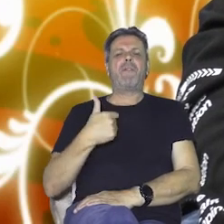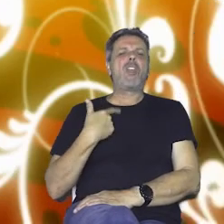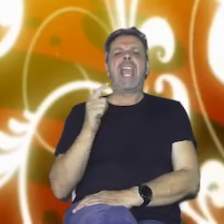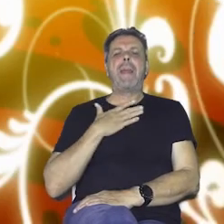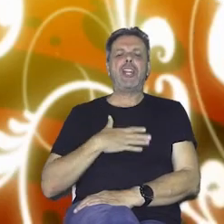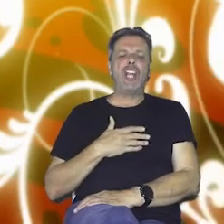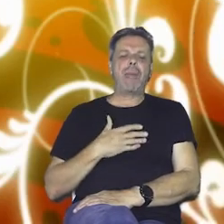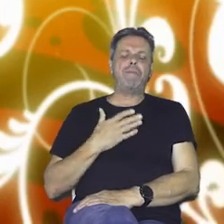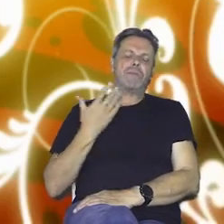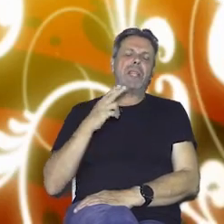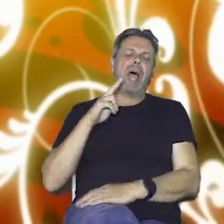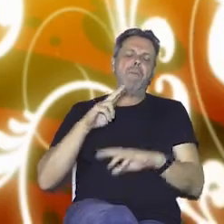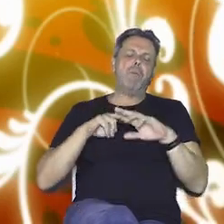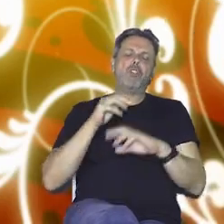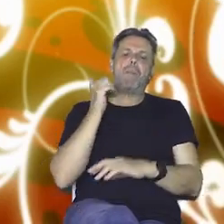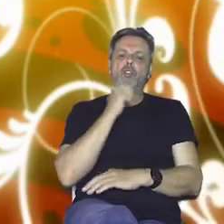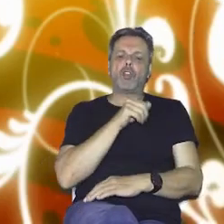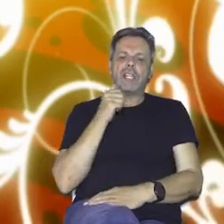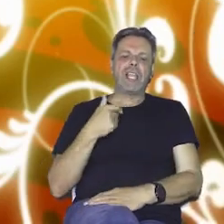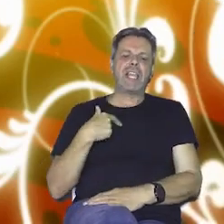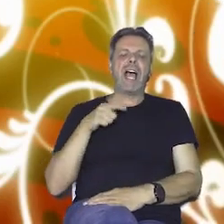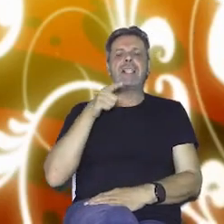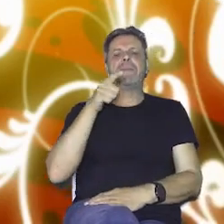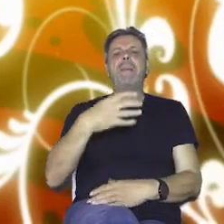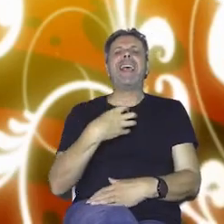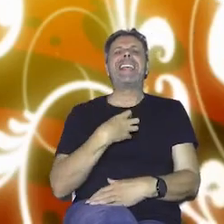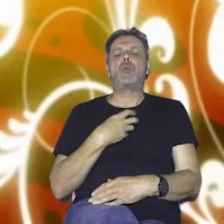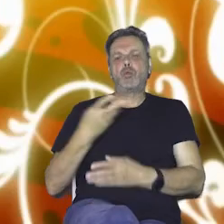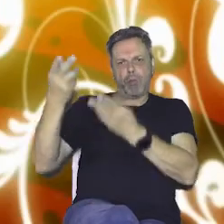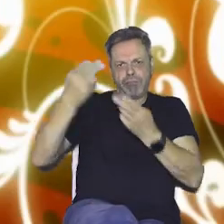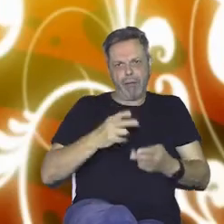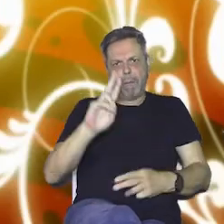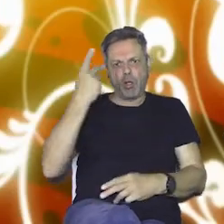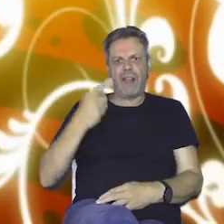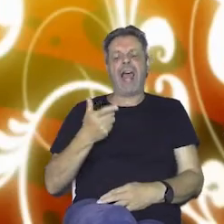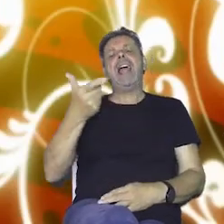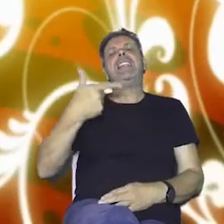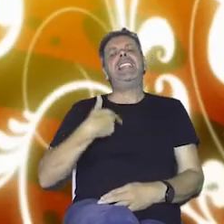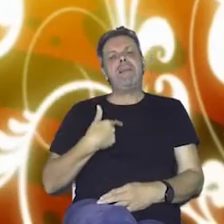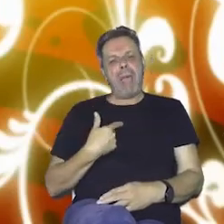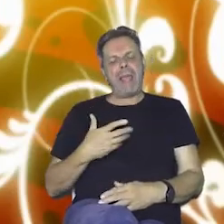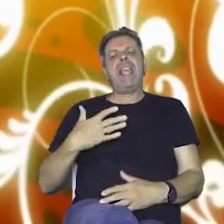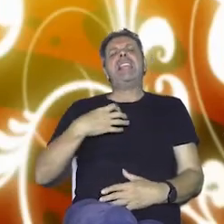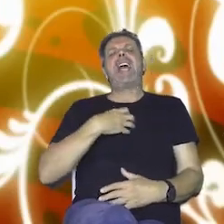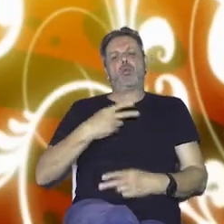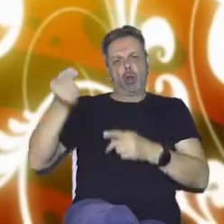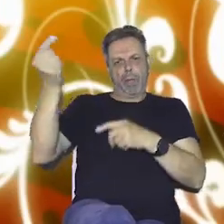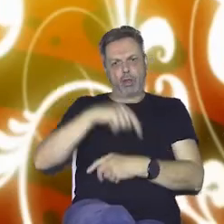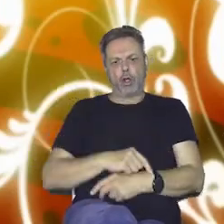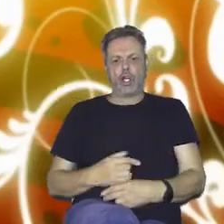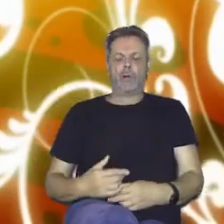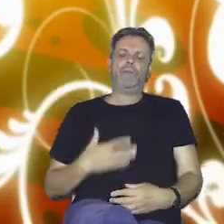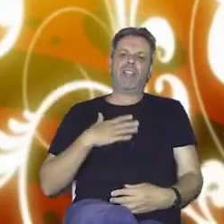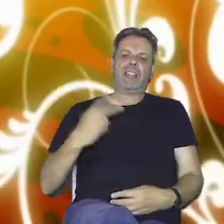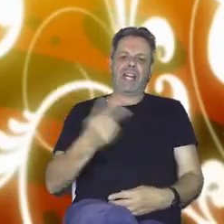da budem dosadna. Ja sam tebe sa dušom ugostila, ti si me s dušom primio. Tako evo. Pa, dragi